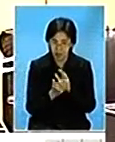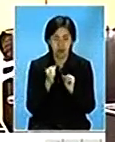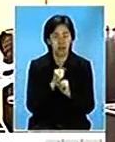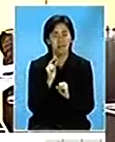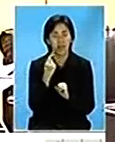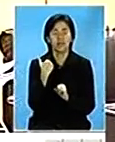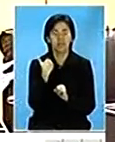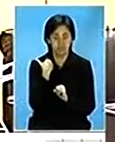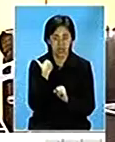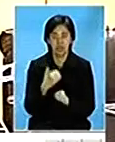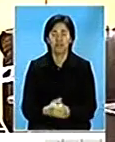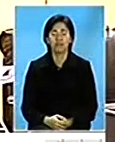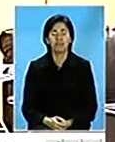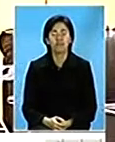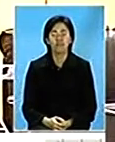คลองต่าง